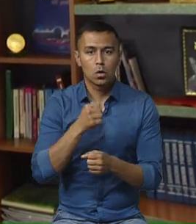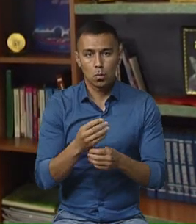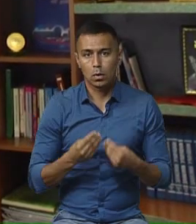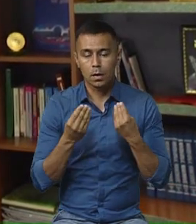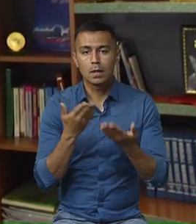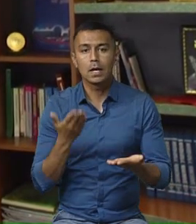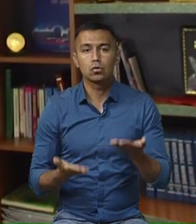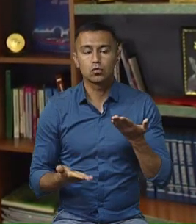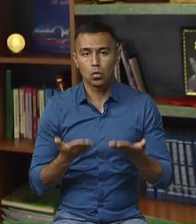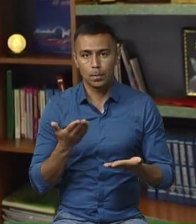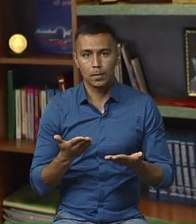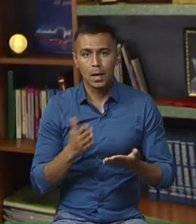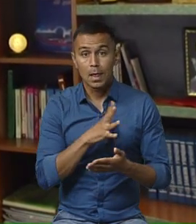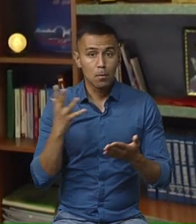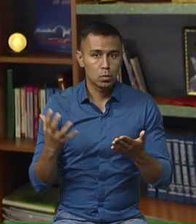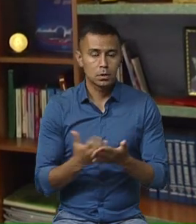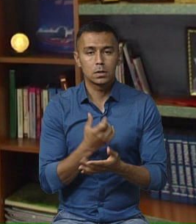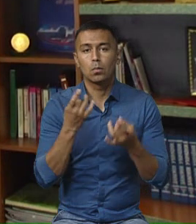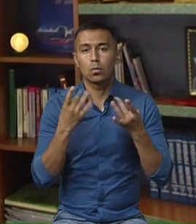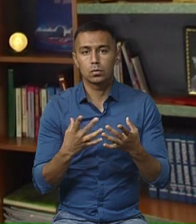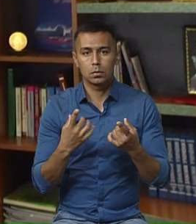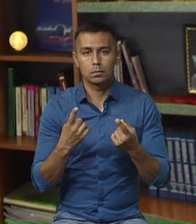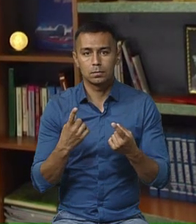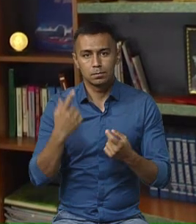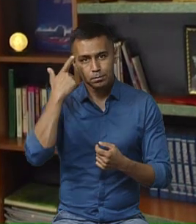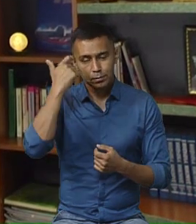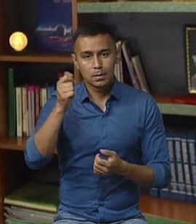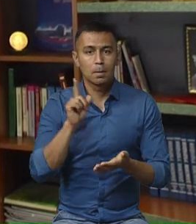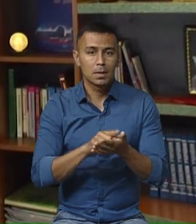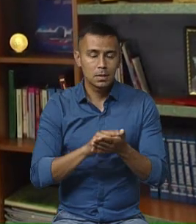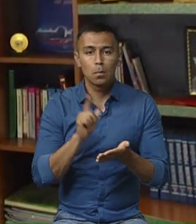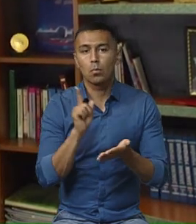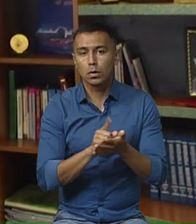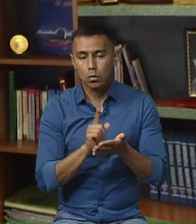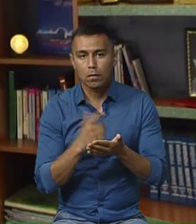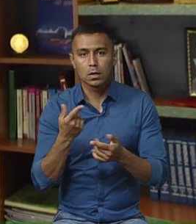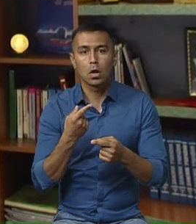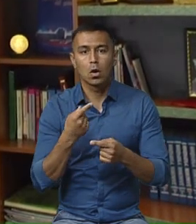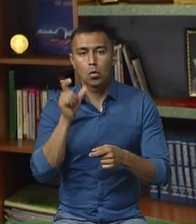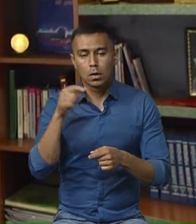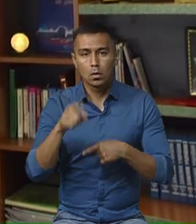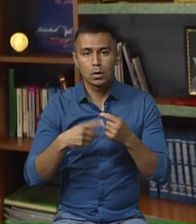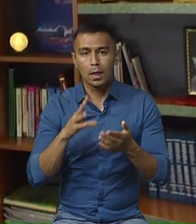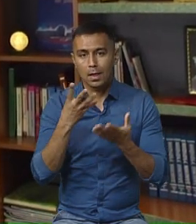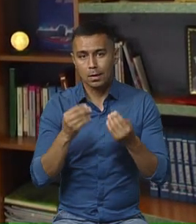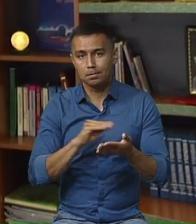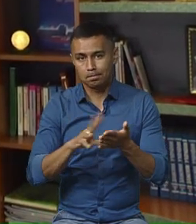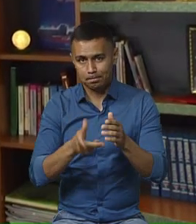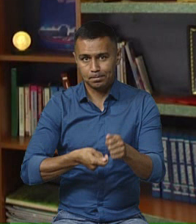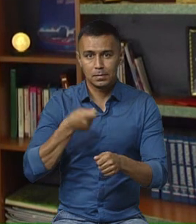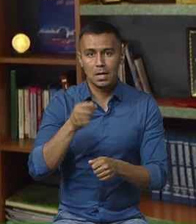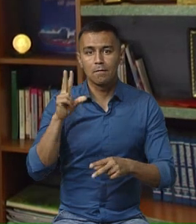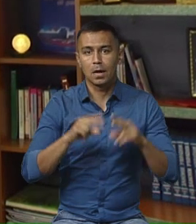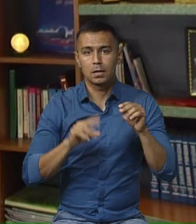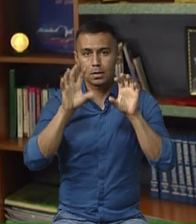Якщо не виходить, то просто інформуємо пенсійний і податковий. Ця людина на другий день після написання заяви